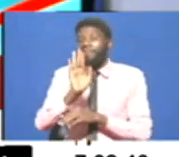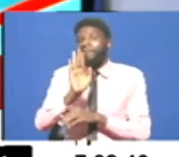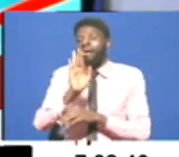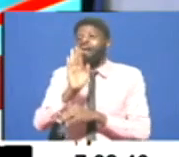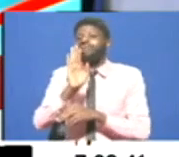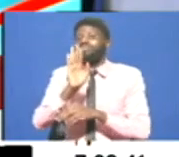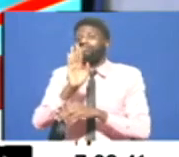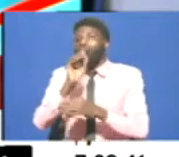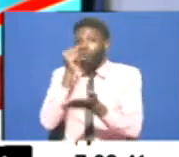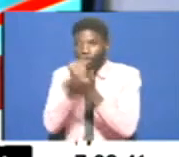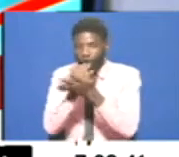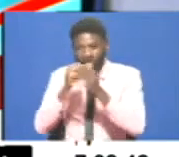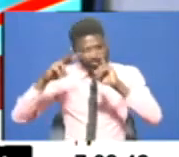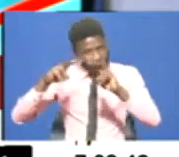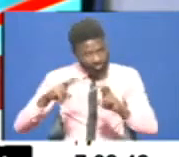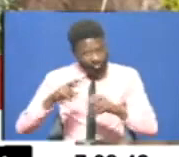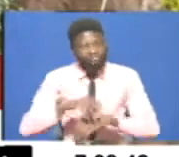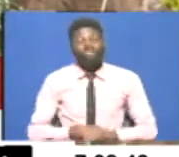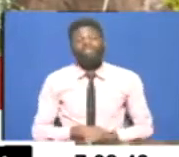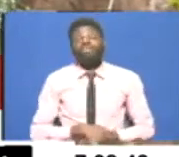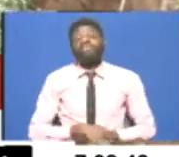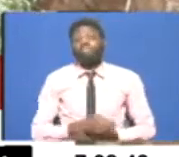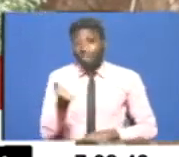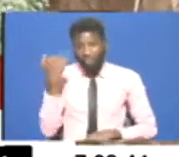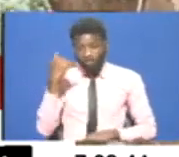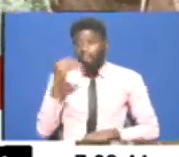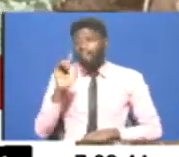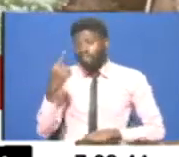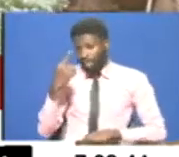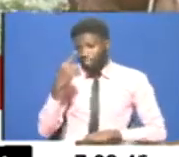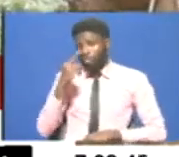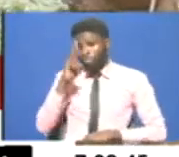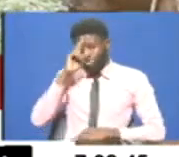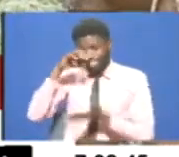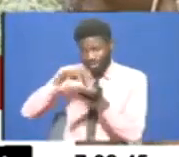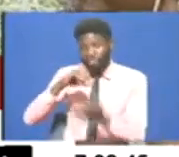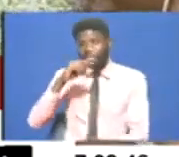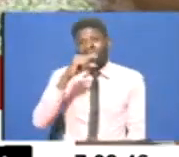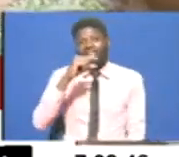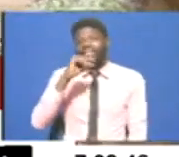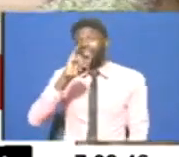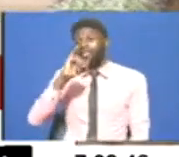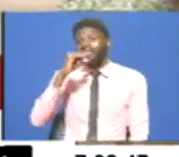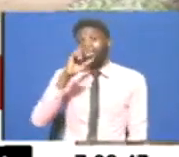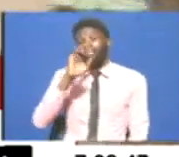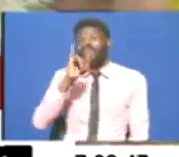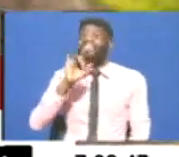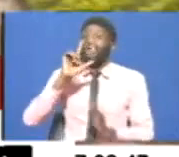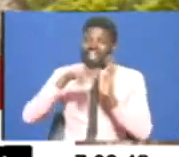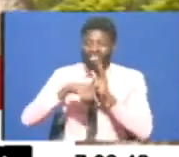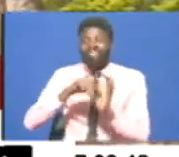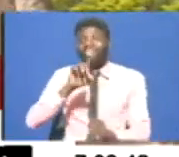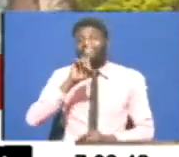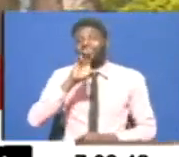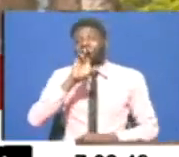Mwendwa alipelekwa katika kituo cha polisi cha Gigiri baada ya kuhojiwa na maafisa wa DCI. FKF ilivunjiliwa mbali baada ya